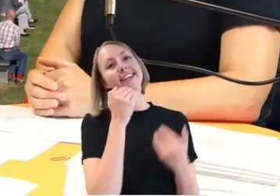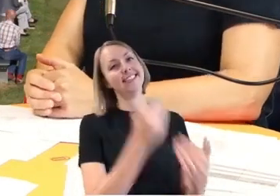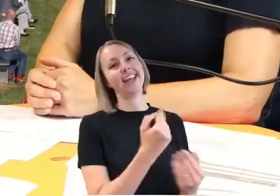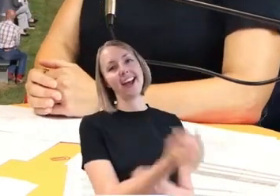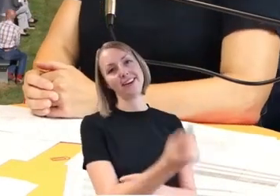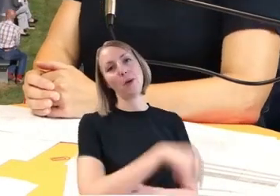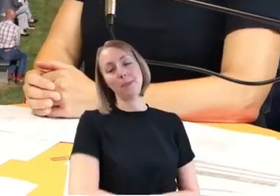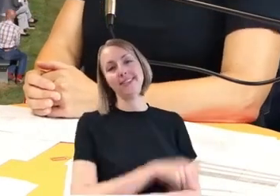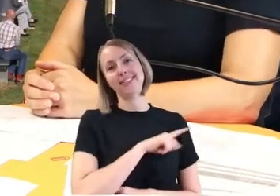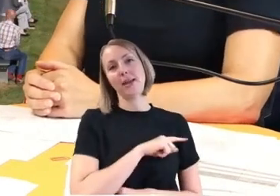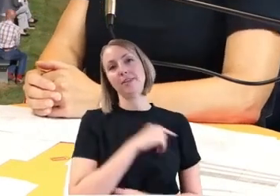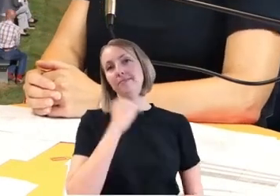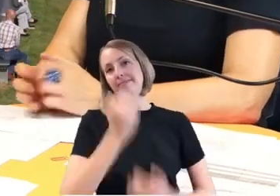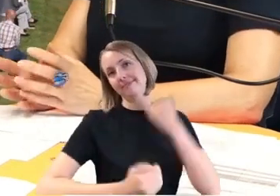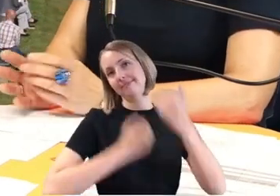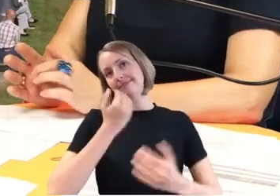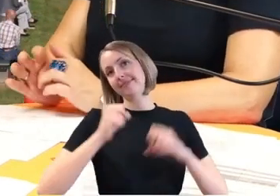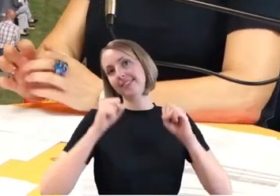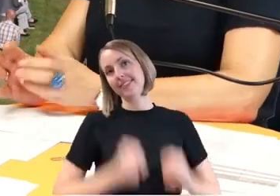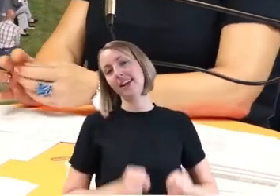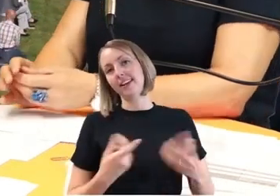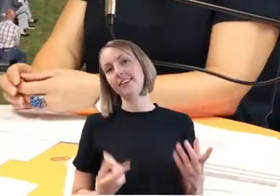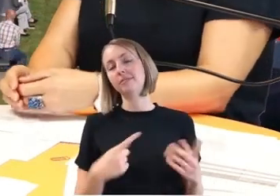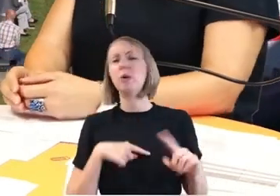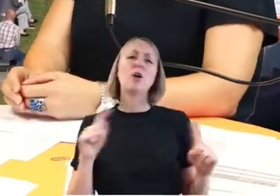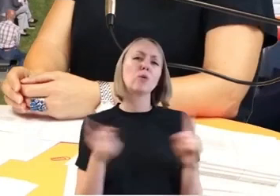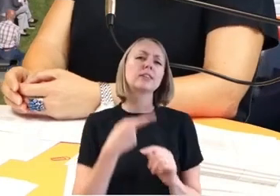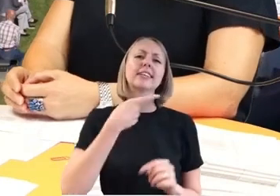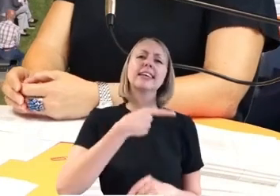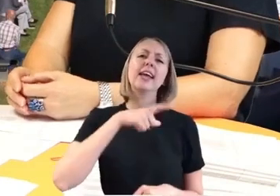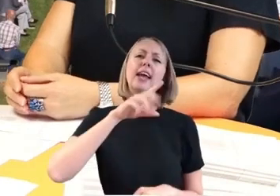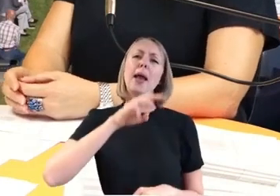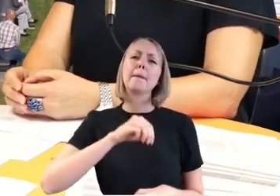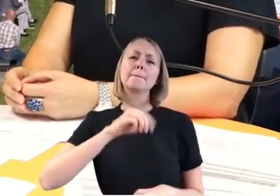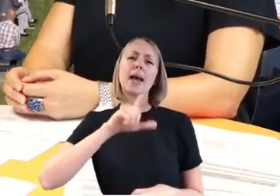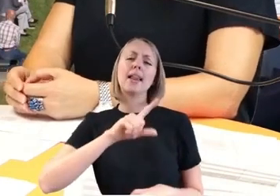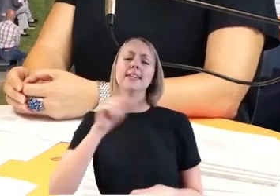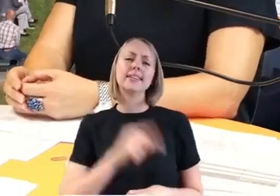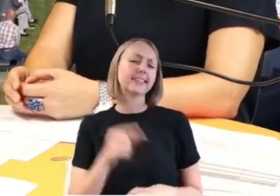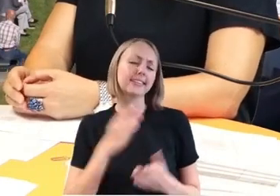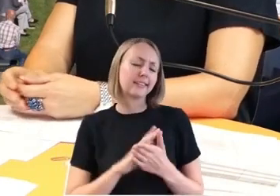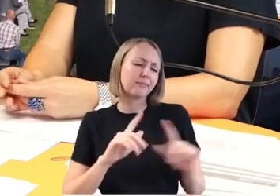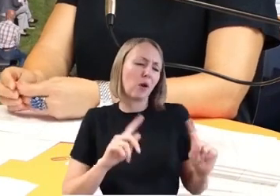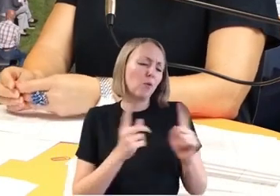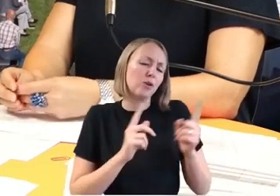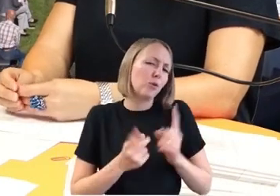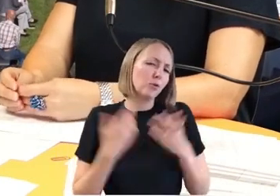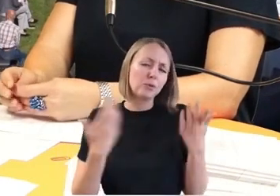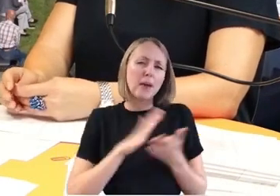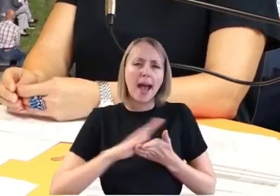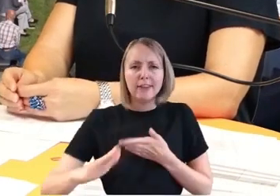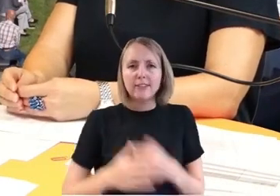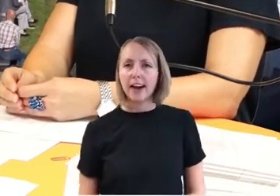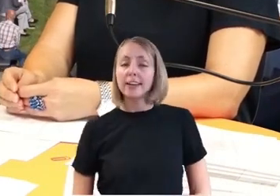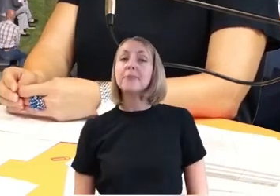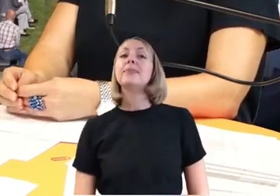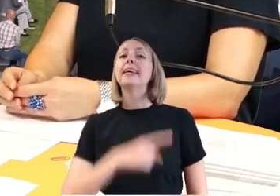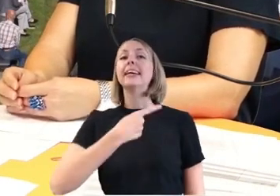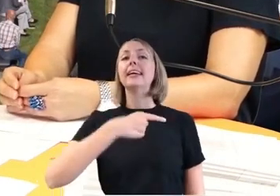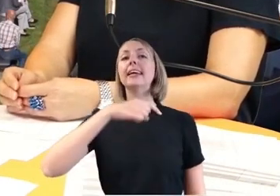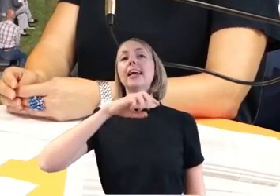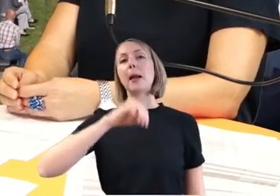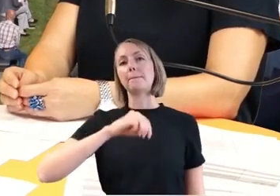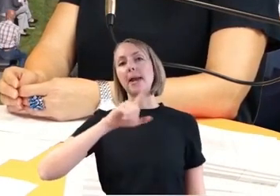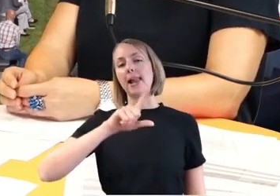hier sein kann und die aufgaben des gales hettich leipzig plattform darstellen kann das gmlz ist